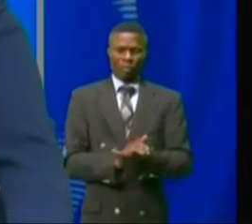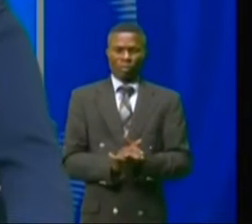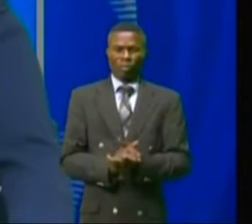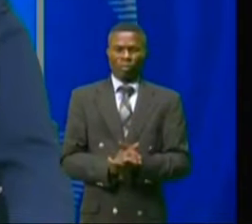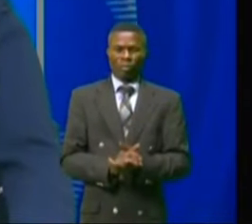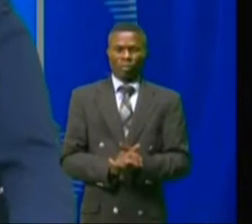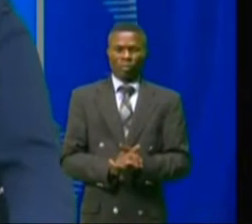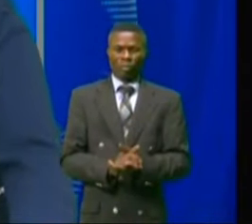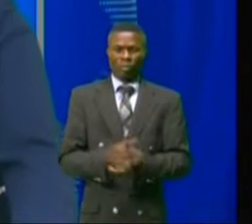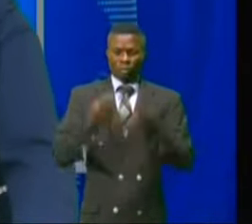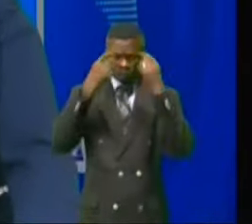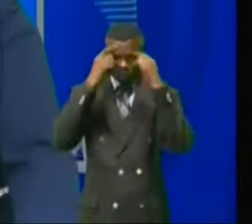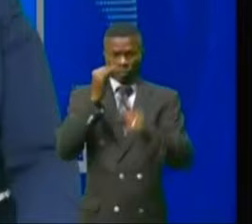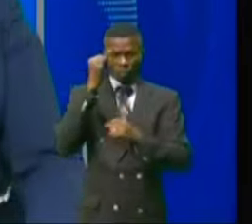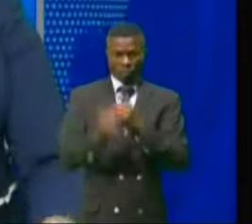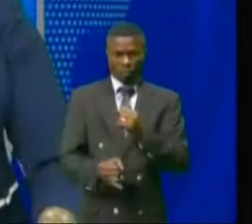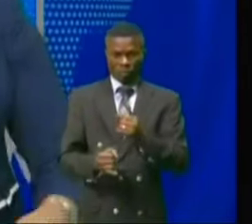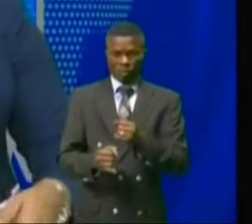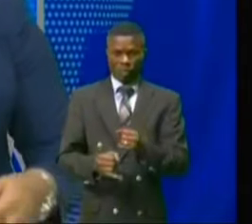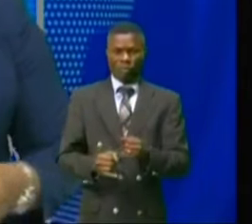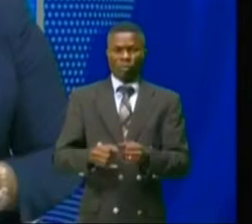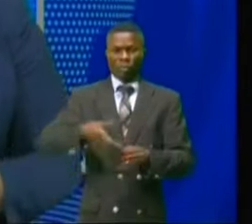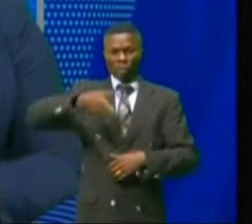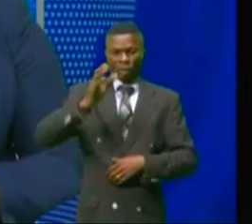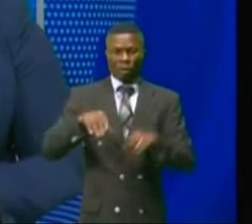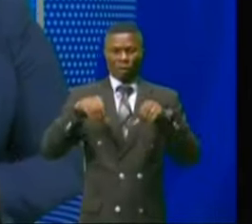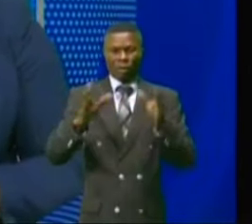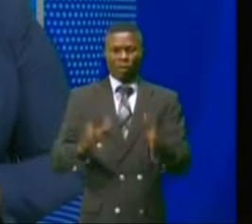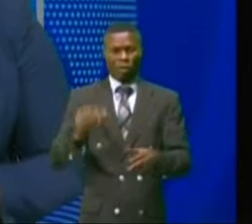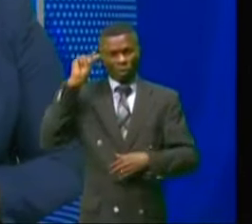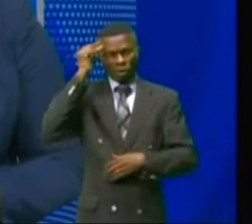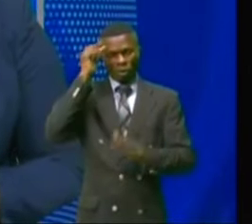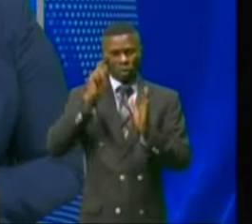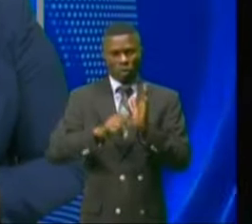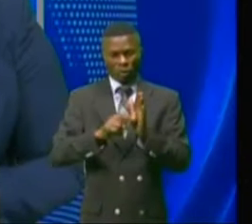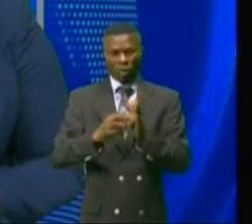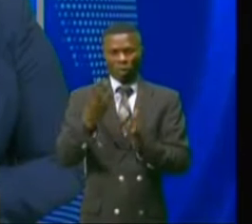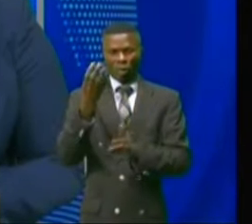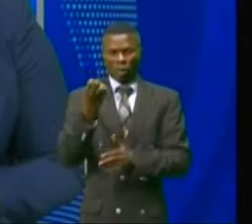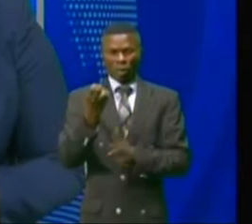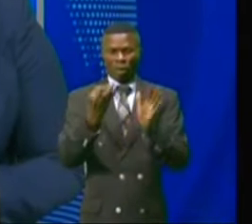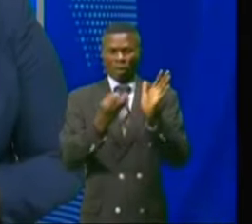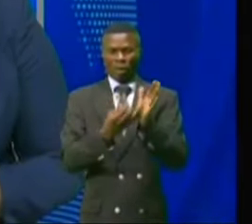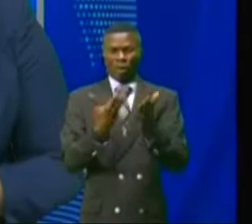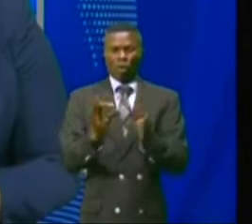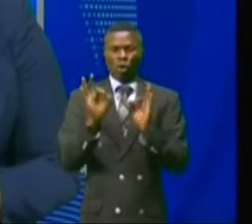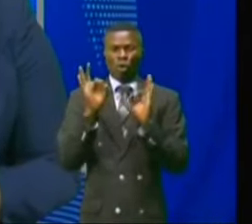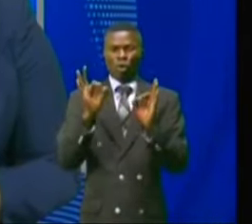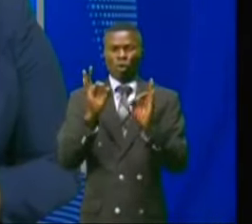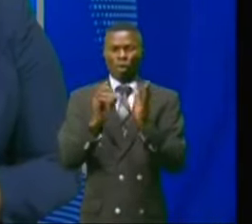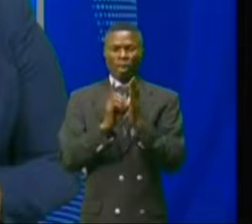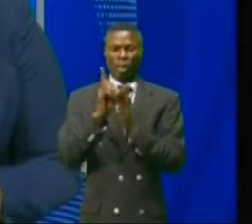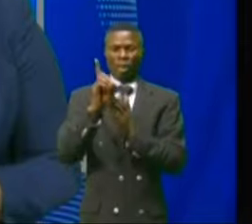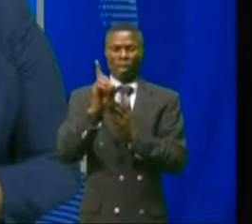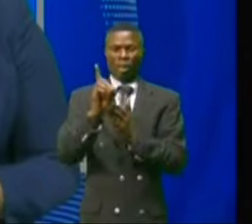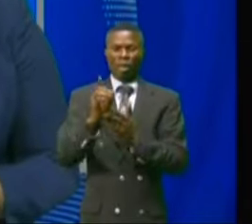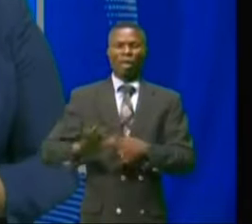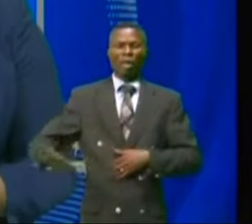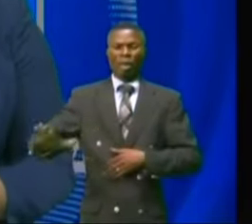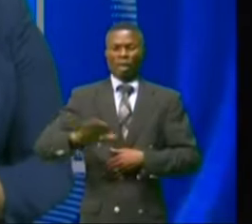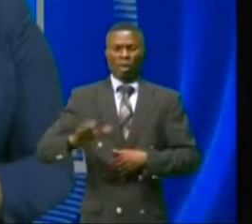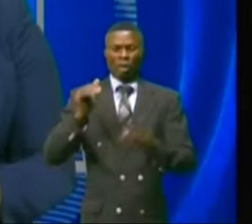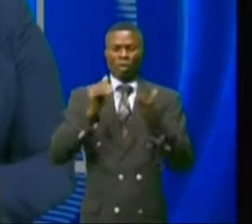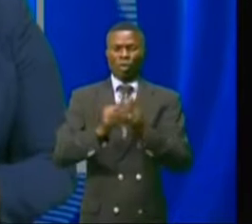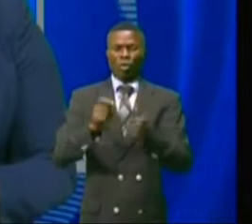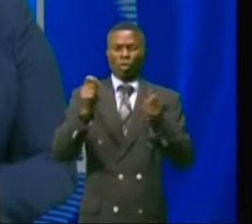Retombée du conclave du génie congolais, le gouvernement mise sur 47 innovations pour booster le développement du pays. Face